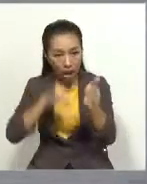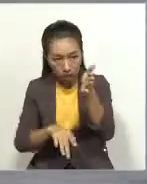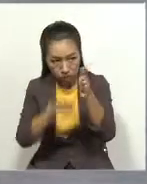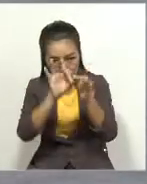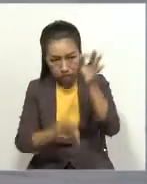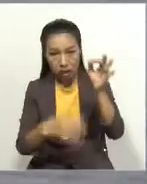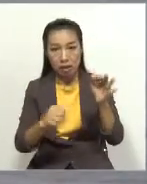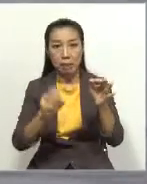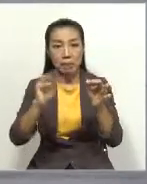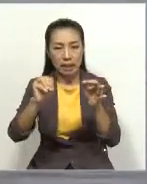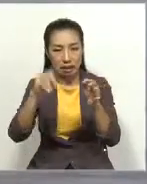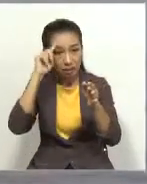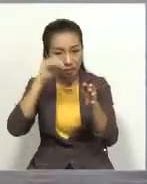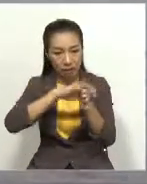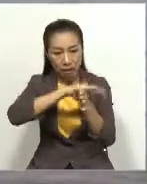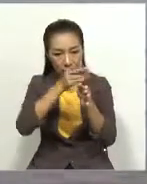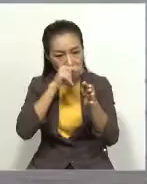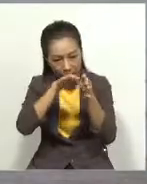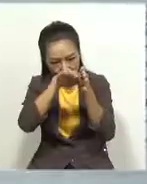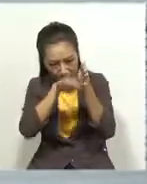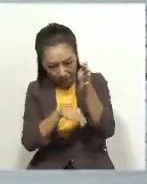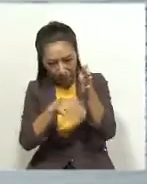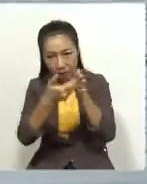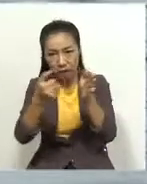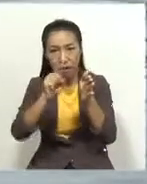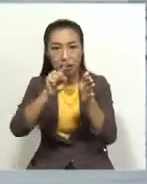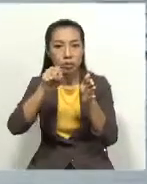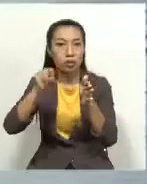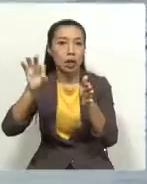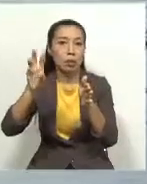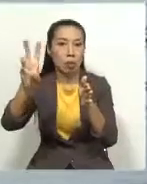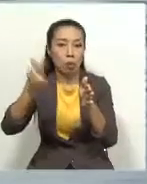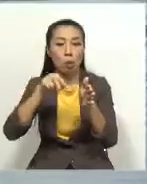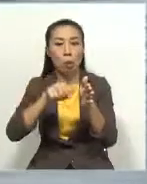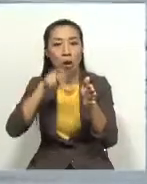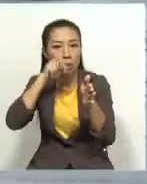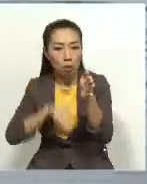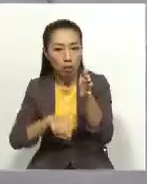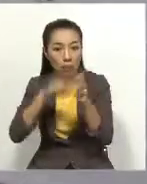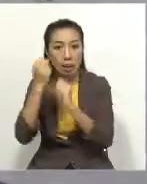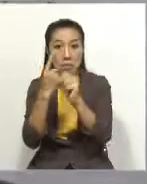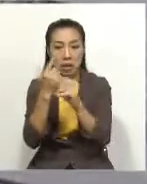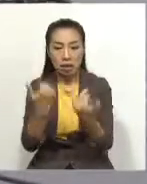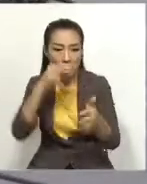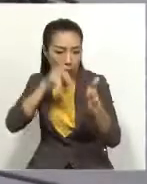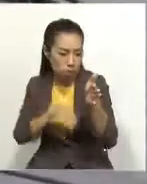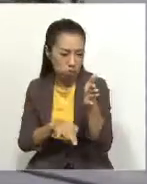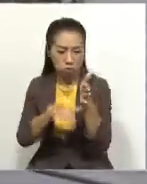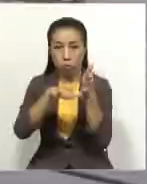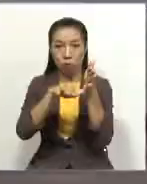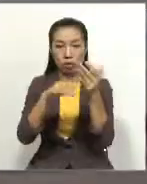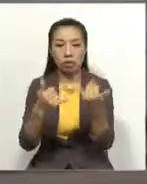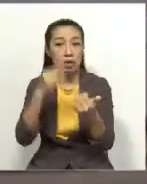เมตรต่ำกว่าตลิ่งเพียงแค่1เมตร96เซนติเมตรเท่านั้นถือว่าเป็นระดับน้ำที่สูงสุดในรอบปีค่ะทำให้ตอน